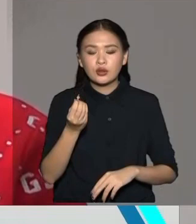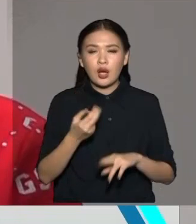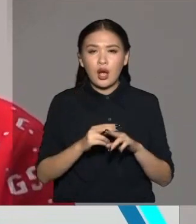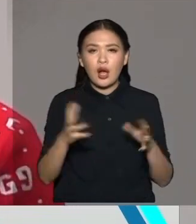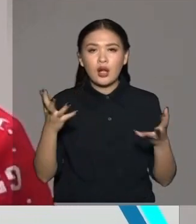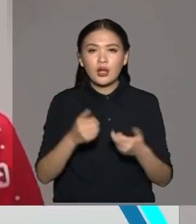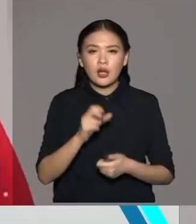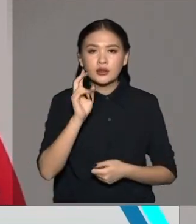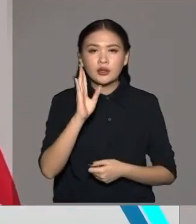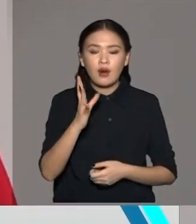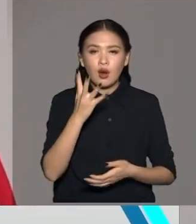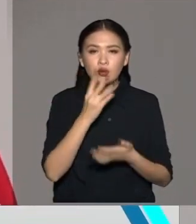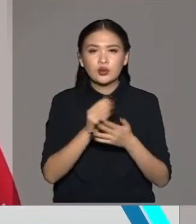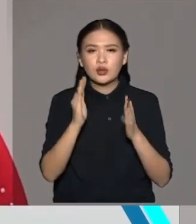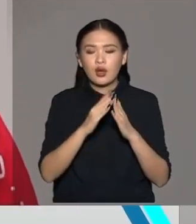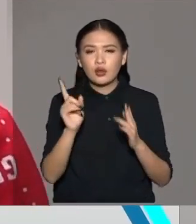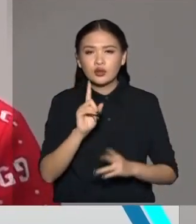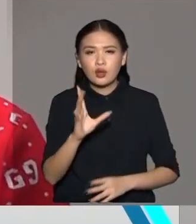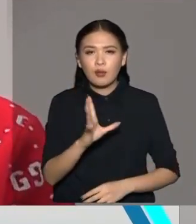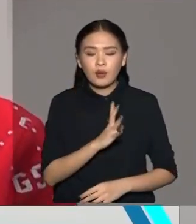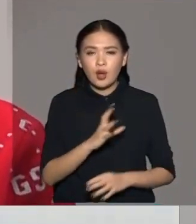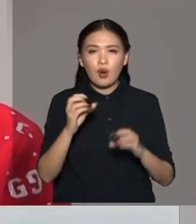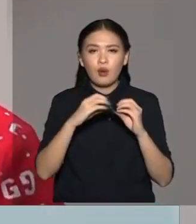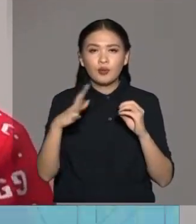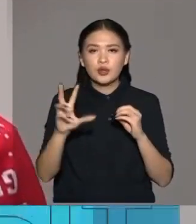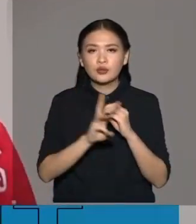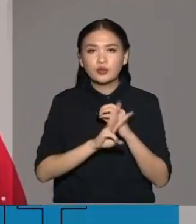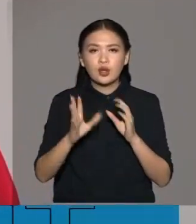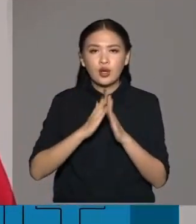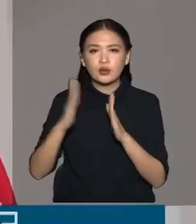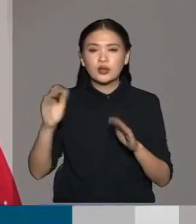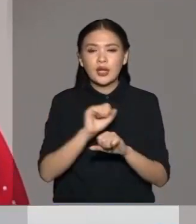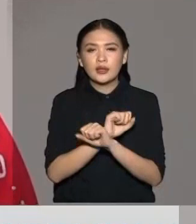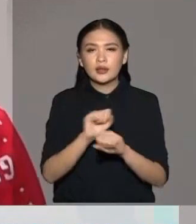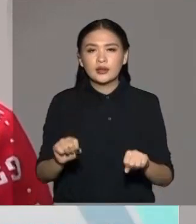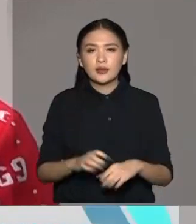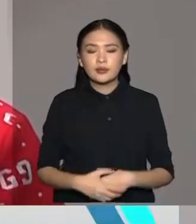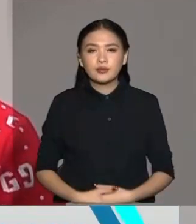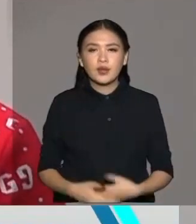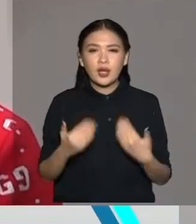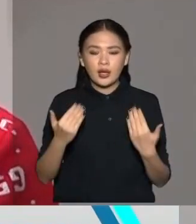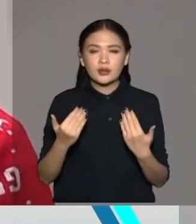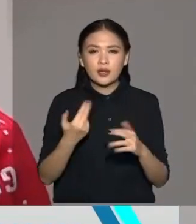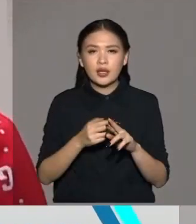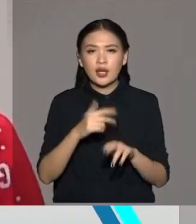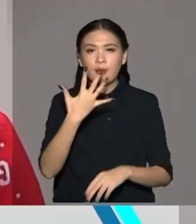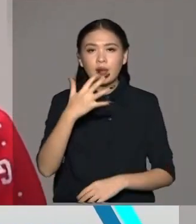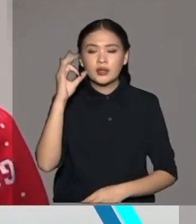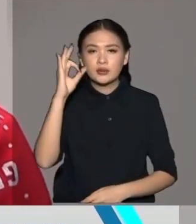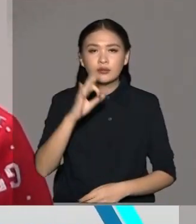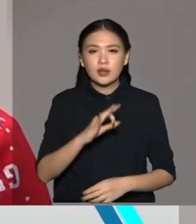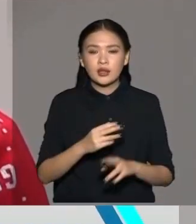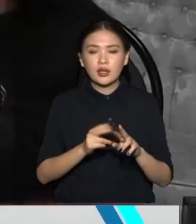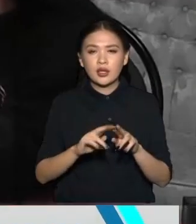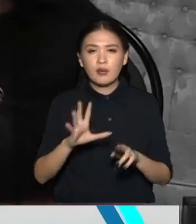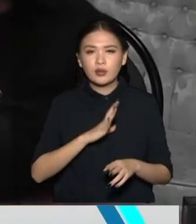Алған пәтерлері үй пәтер болса 15 миллионнан аспау керек. Қазір солай. И 5% ол